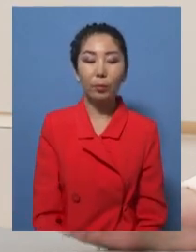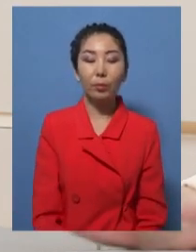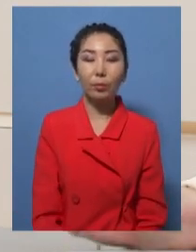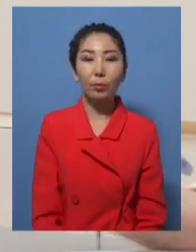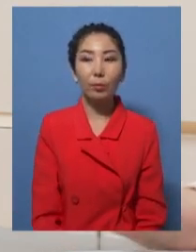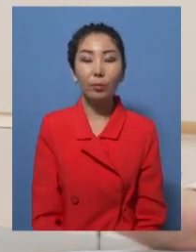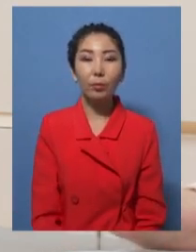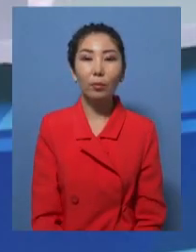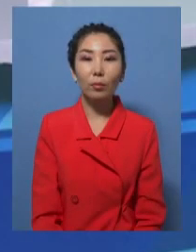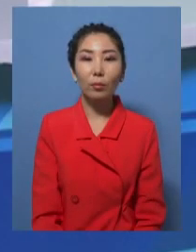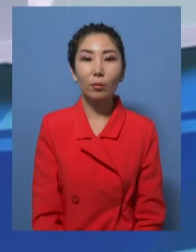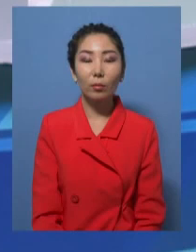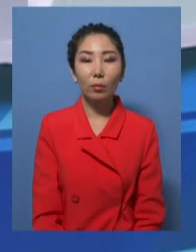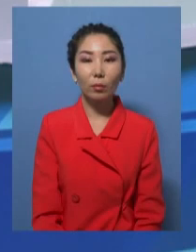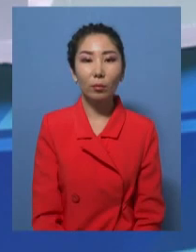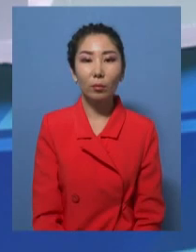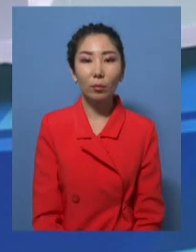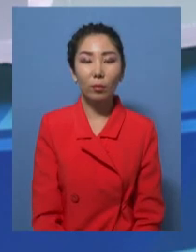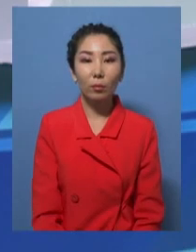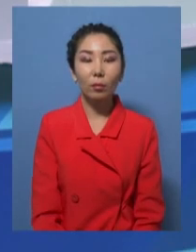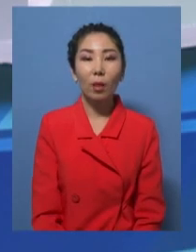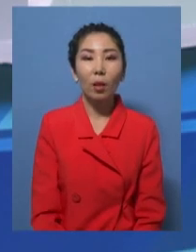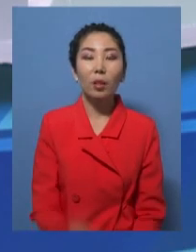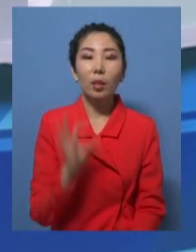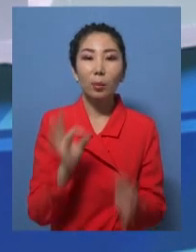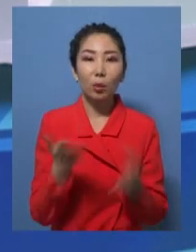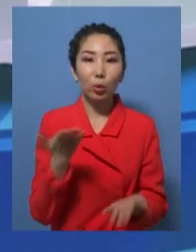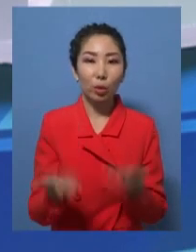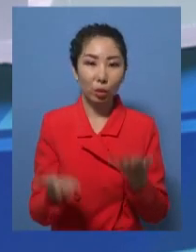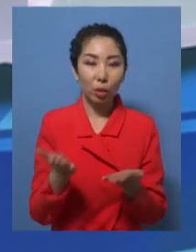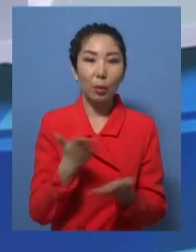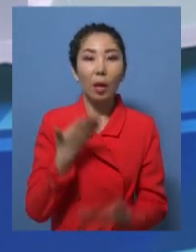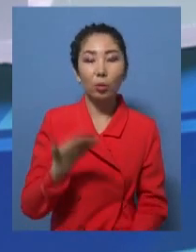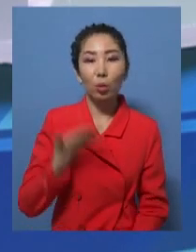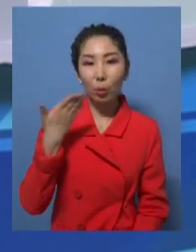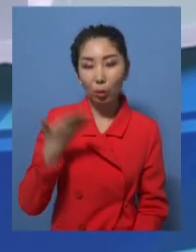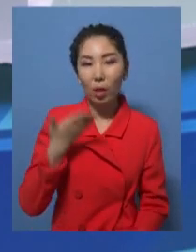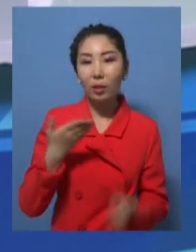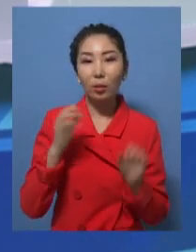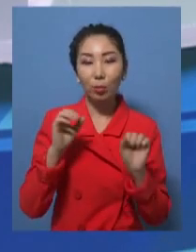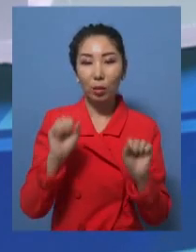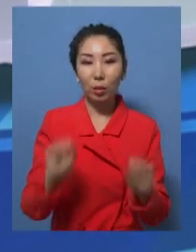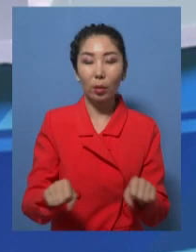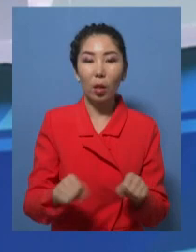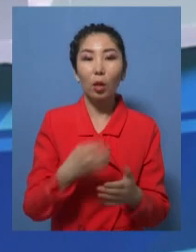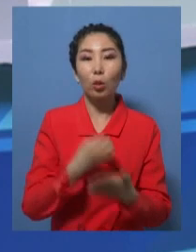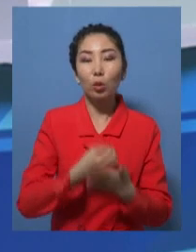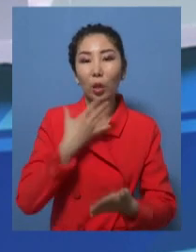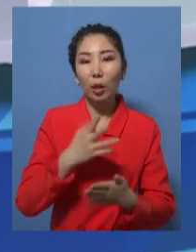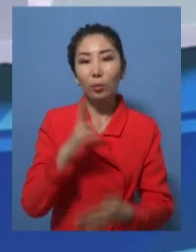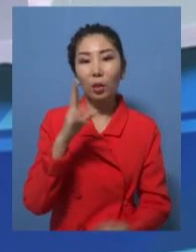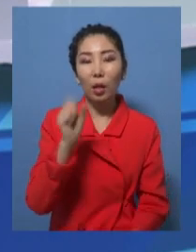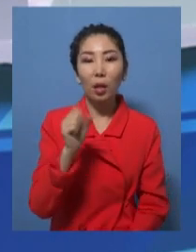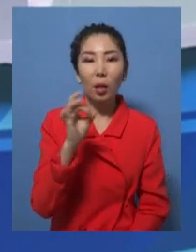Бұл тұрғанмен ауданда аса ауыр қылмыстар тіркелген жоқ. Бұл енді жақсы көрсеткіш деп айтуға болады ғой. Енді құттарыған кие